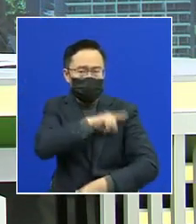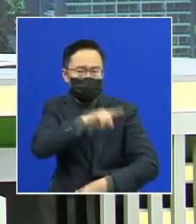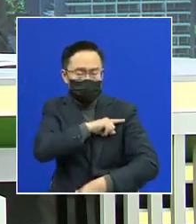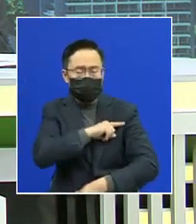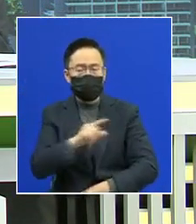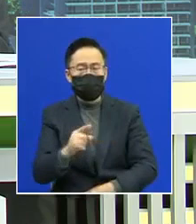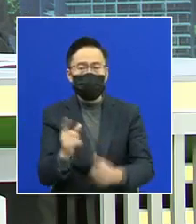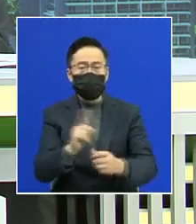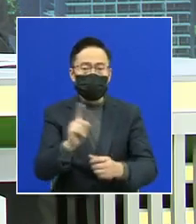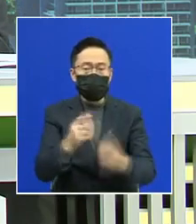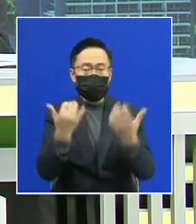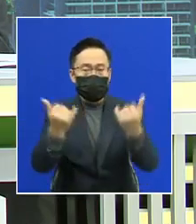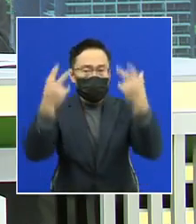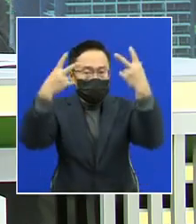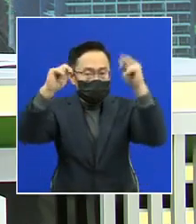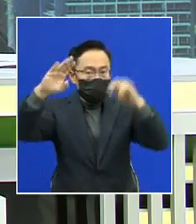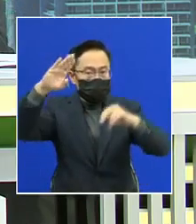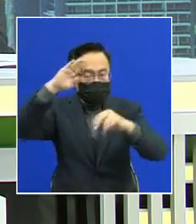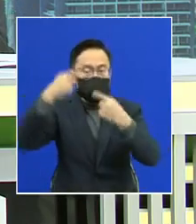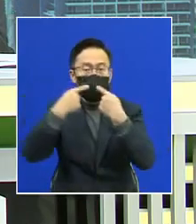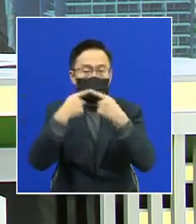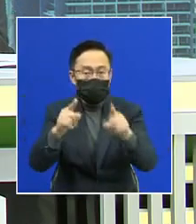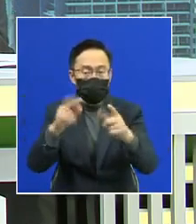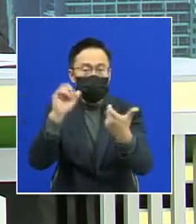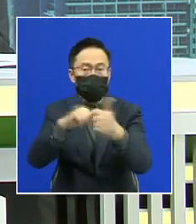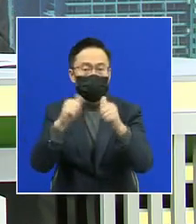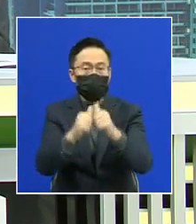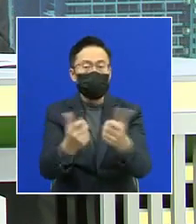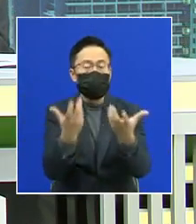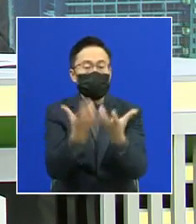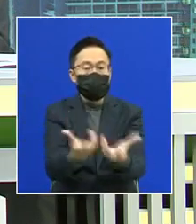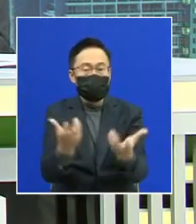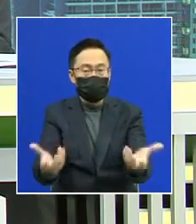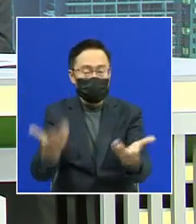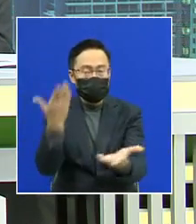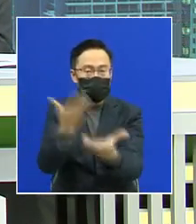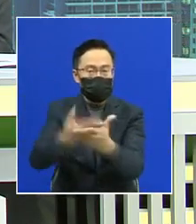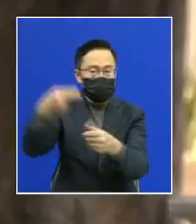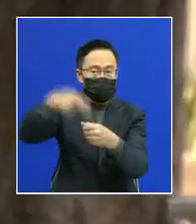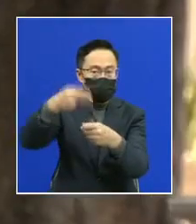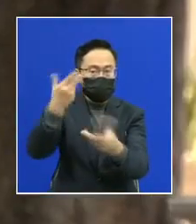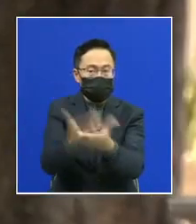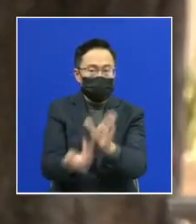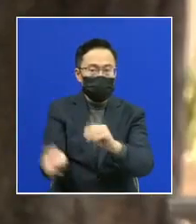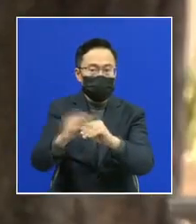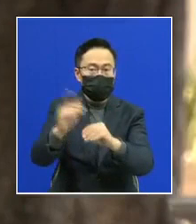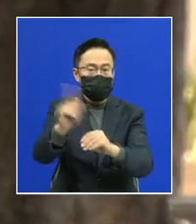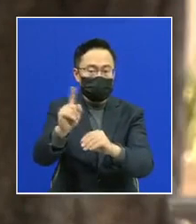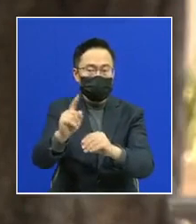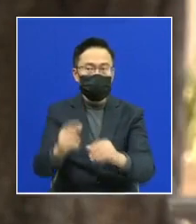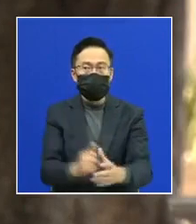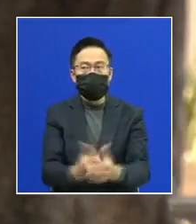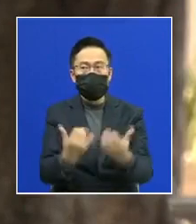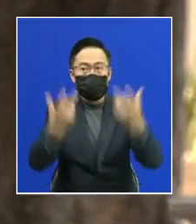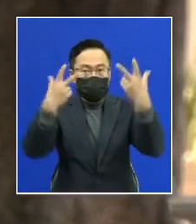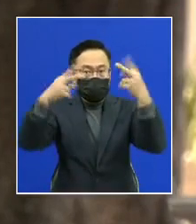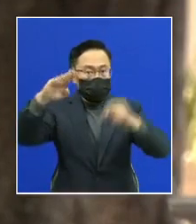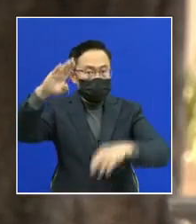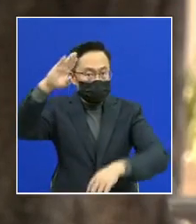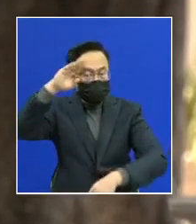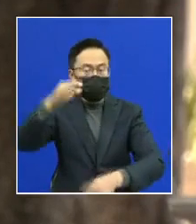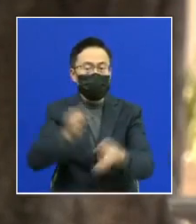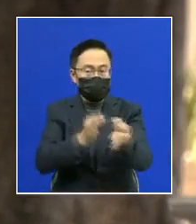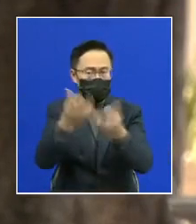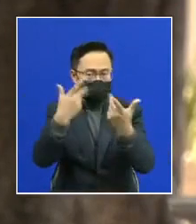นะคะล่าสุดวันนี้นายกก็ตอบคำถามประเด็นเรื่องของสินค้าราคาน้ำมันค่ะถ้านายกรัฐมนตรีนี้นะคะบอกว่าตอนนี้เนี่ยหน่วย